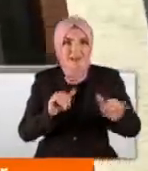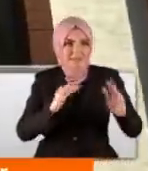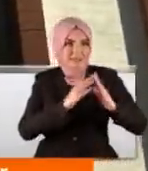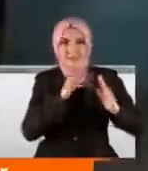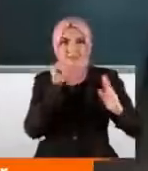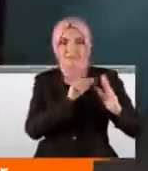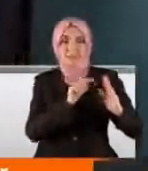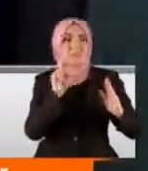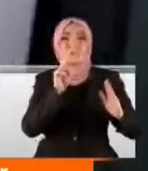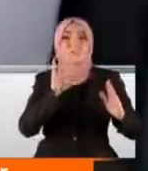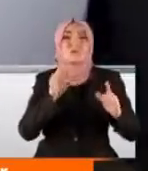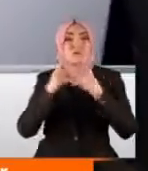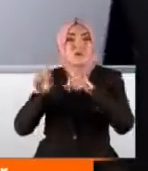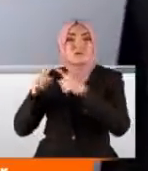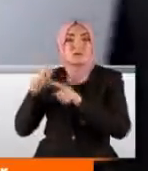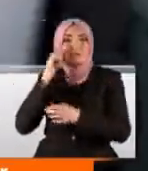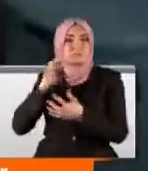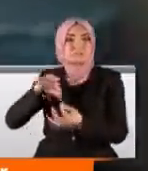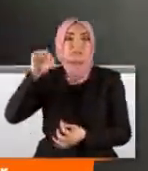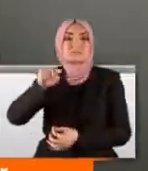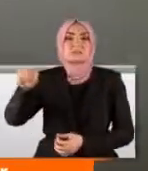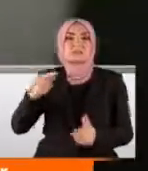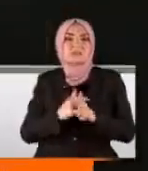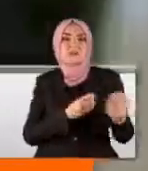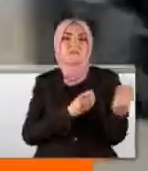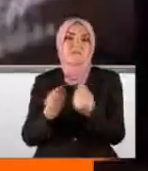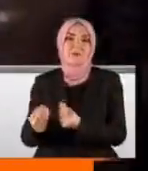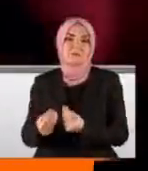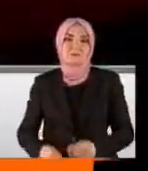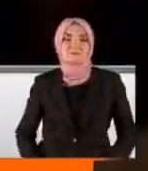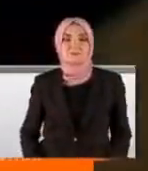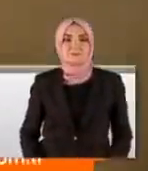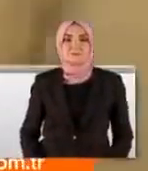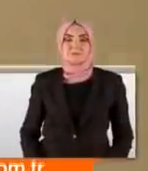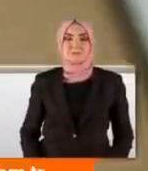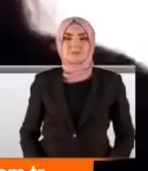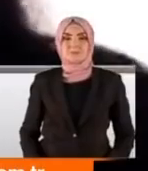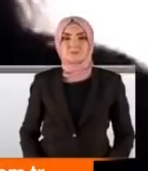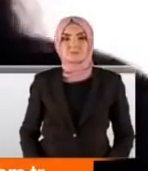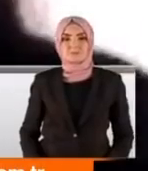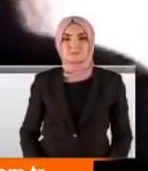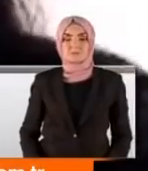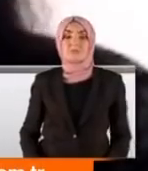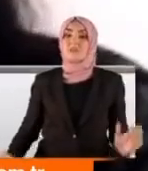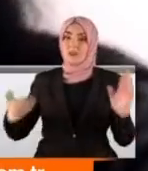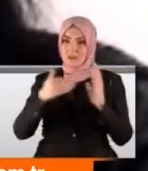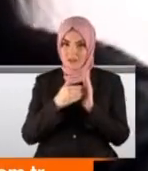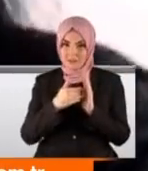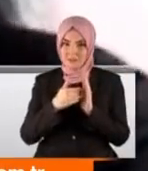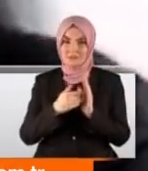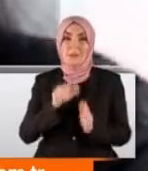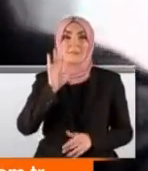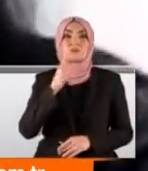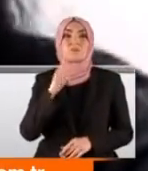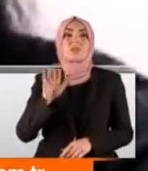kiraya vermişti. Evimin şu an durumu bu. Eşyalarım topluydu. Sahibine para yolladım. Üstüne bir de 5 bin lirasını